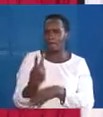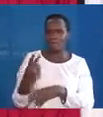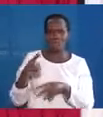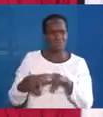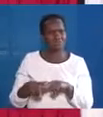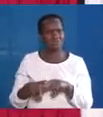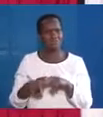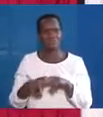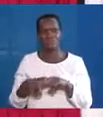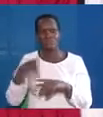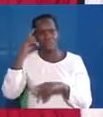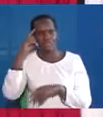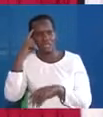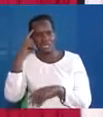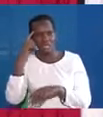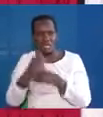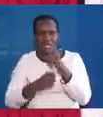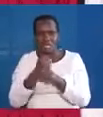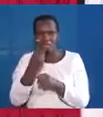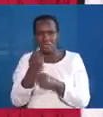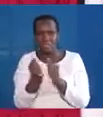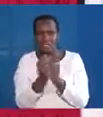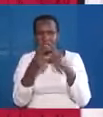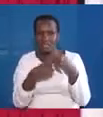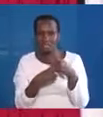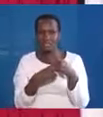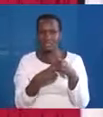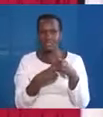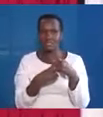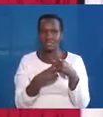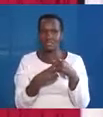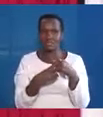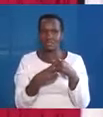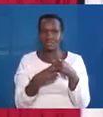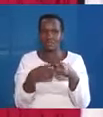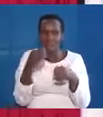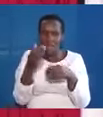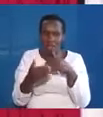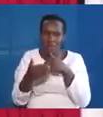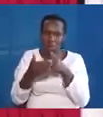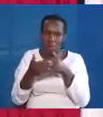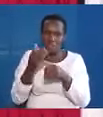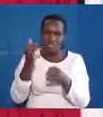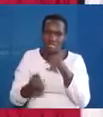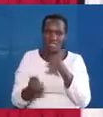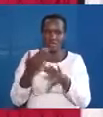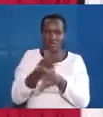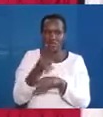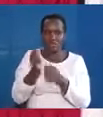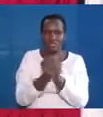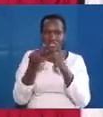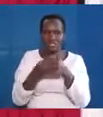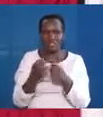mwaka wa 2017 mwisho na kuanza mwaka wa 2018 kwa kuona yale